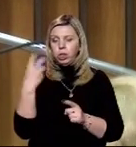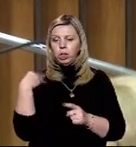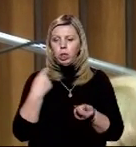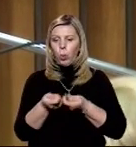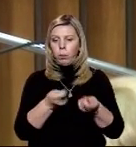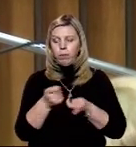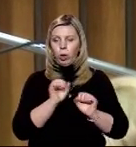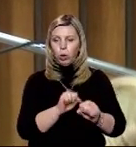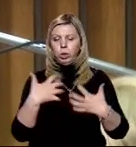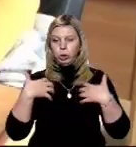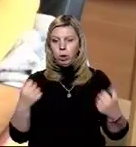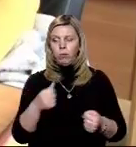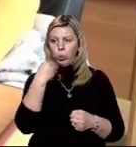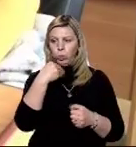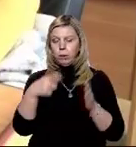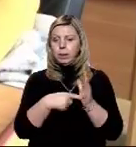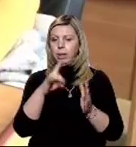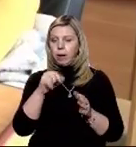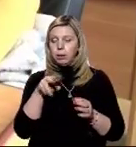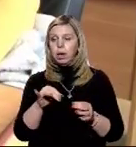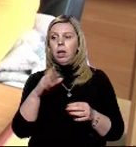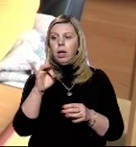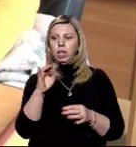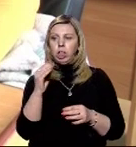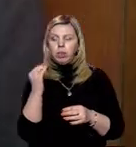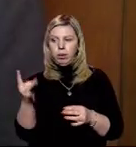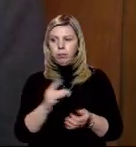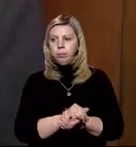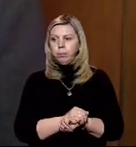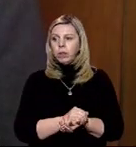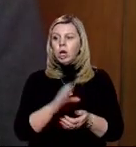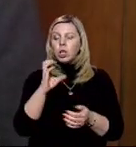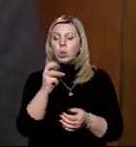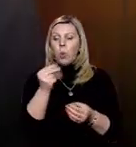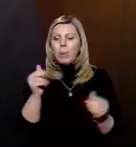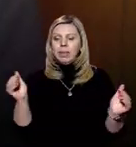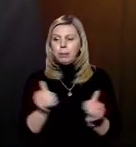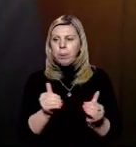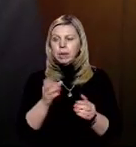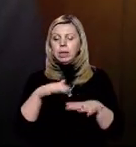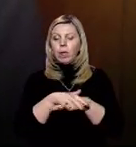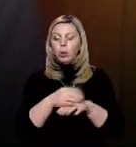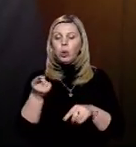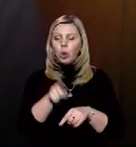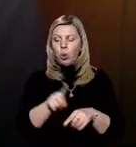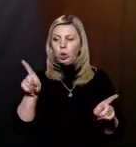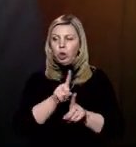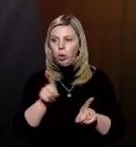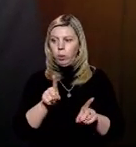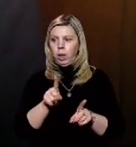начальник управління охорони здоров'я Ужгородської міськради Василь Решетар. Сума зменшена за рахунок того,